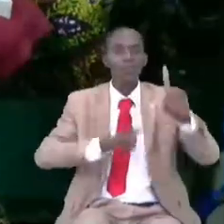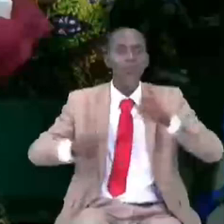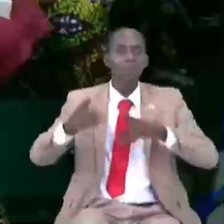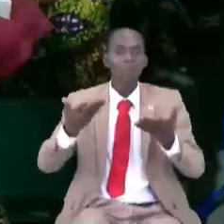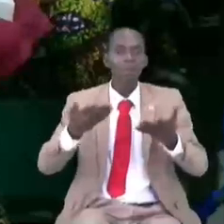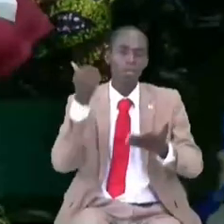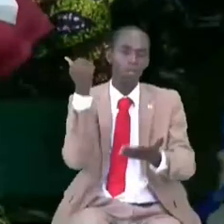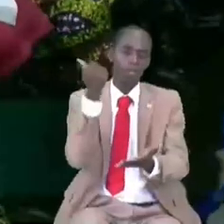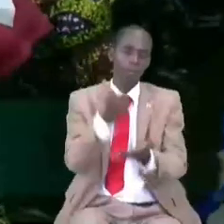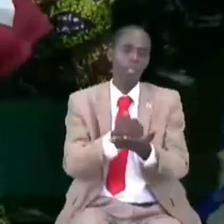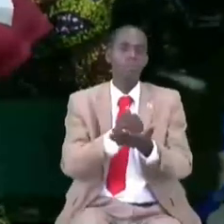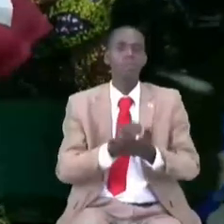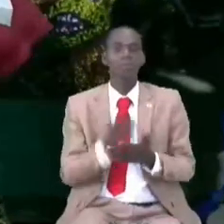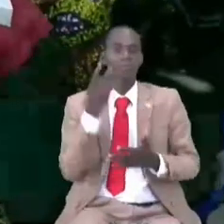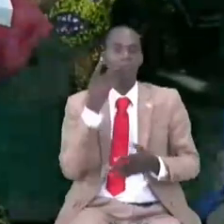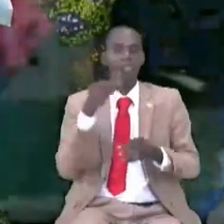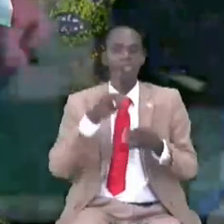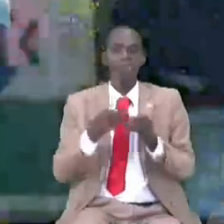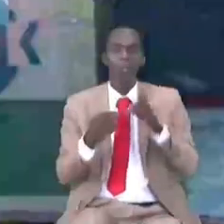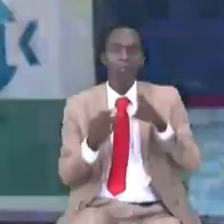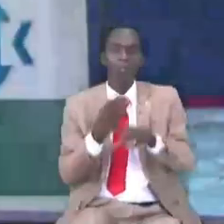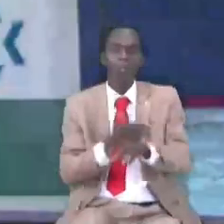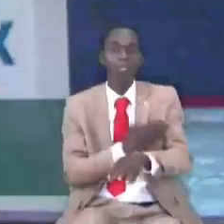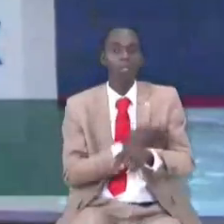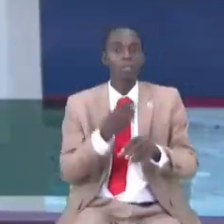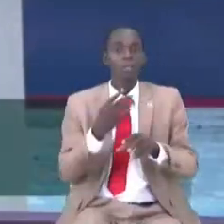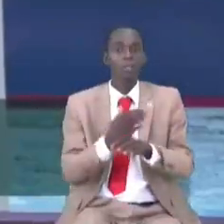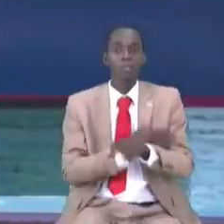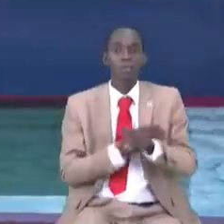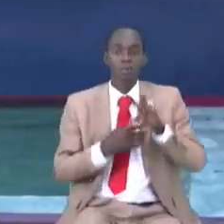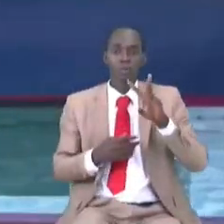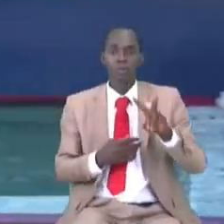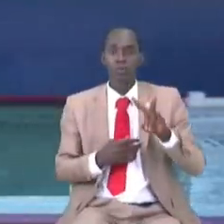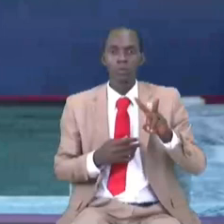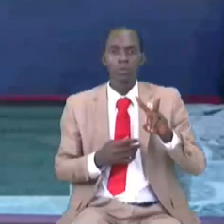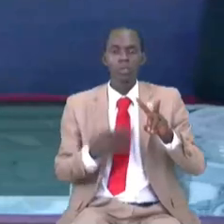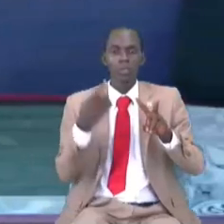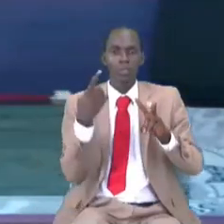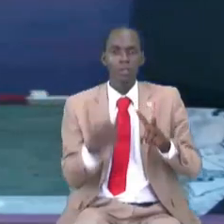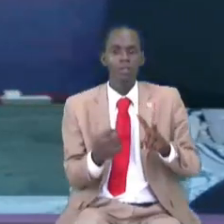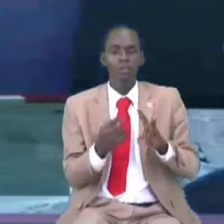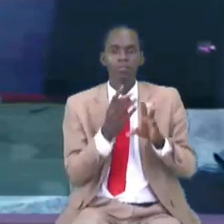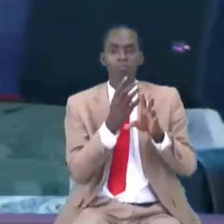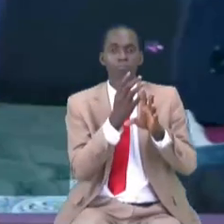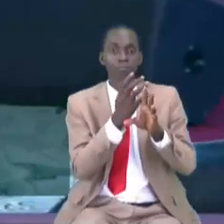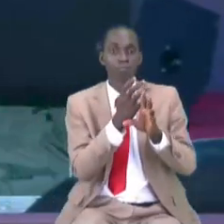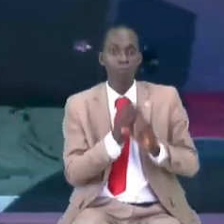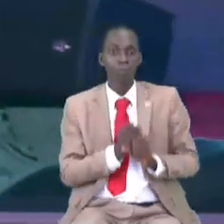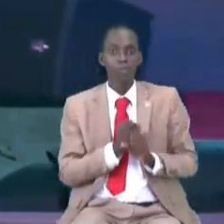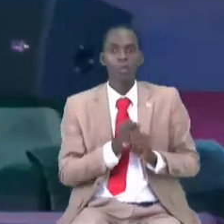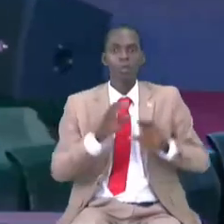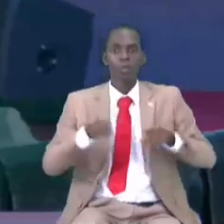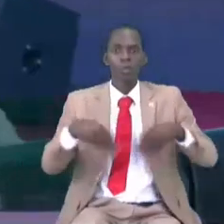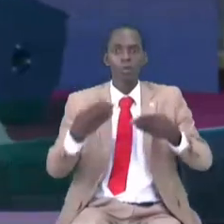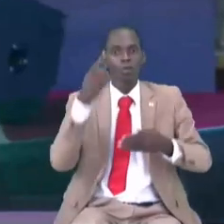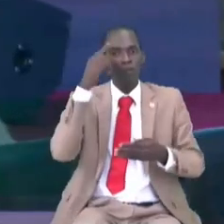Deuxième élément, la provision acquise pour le pardonner. La